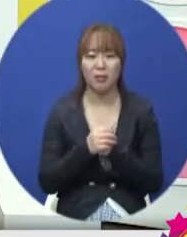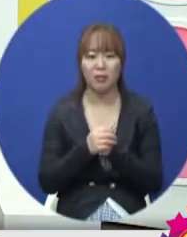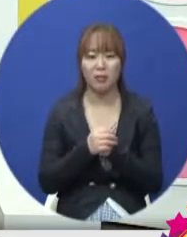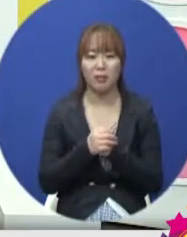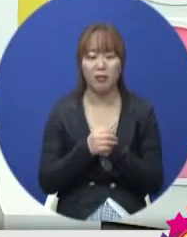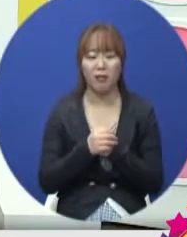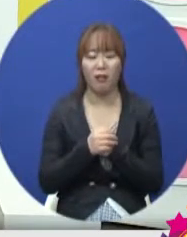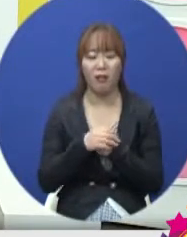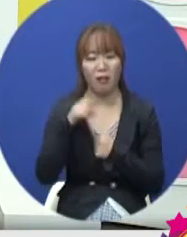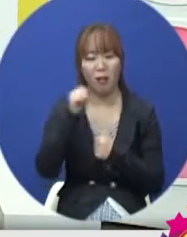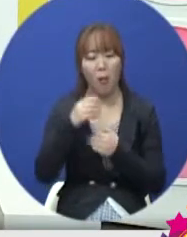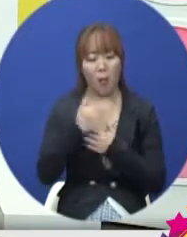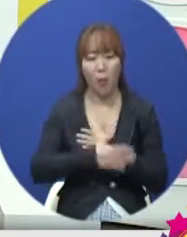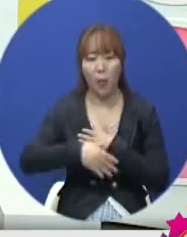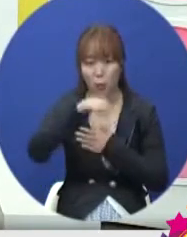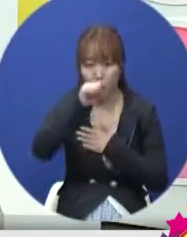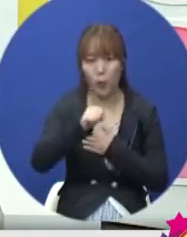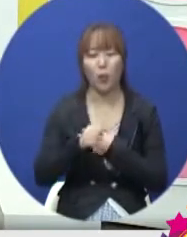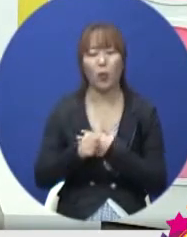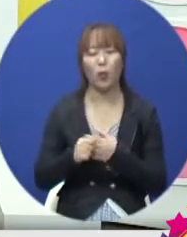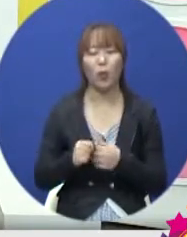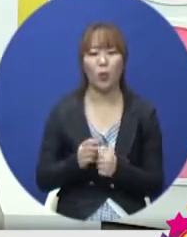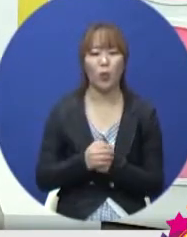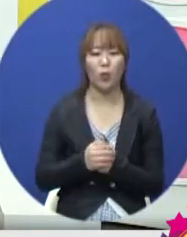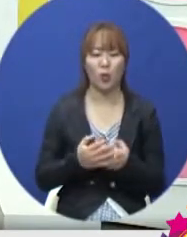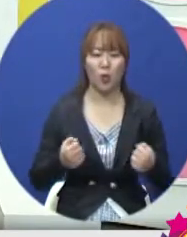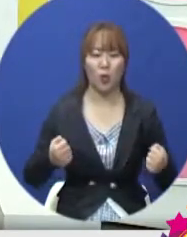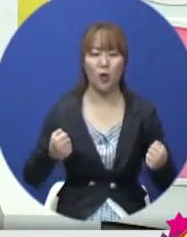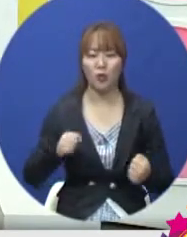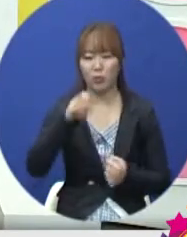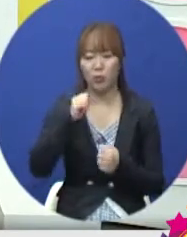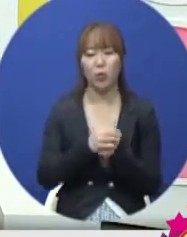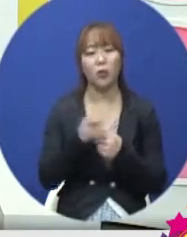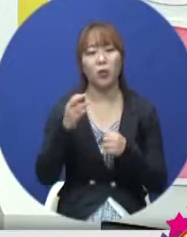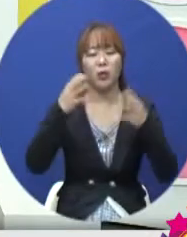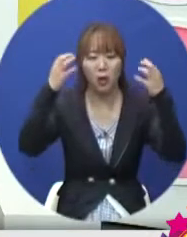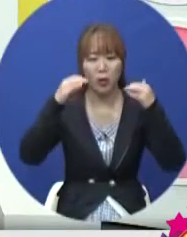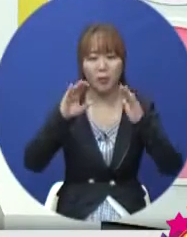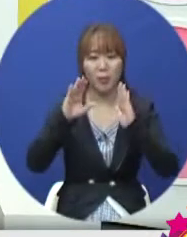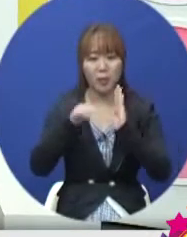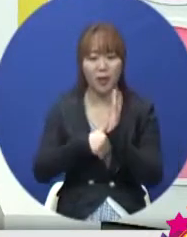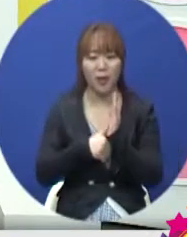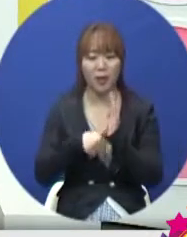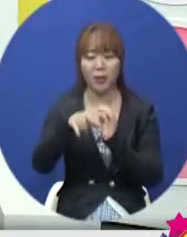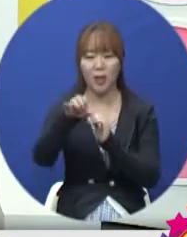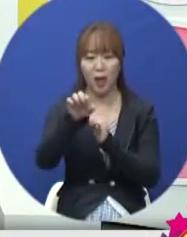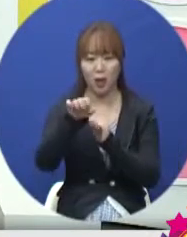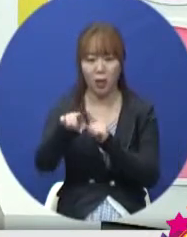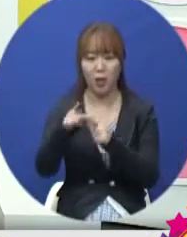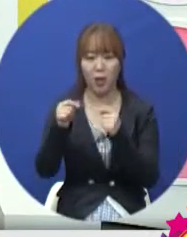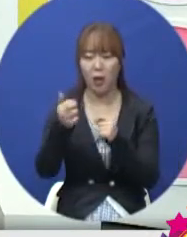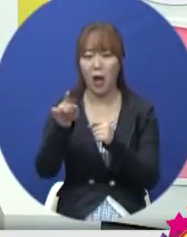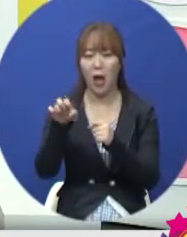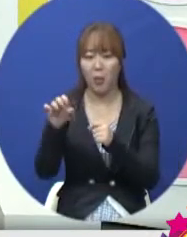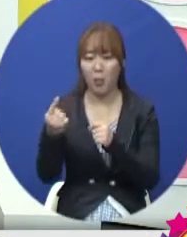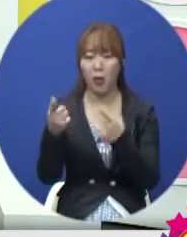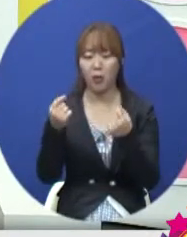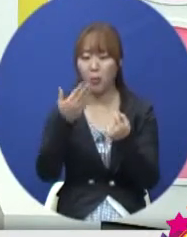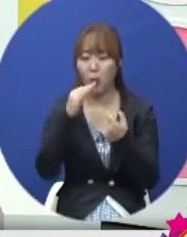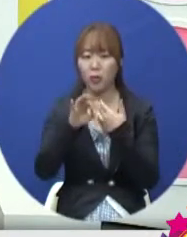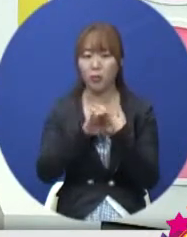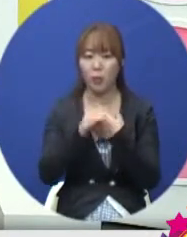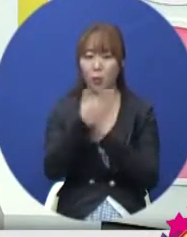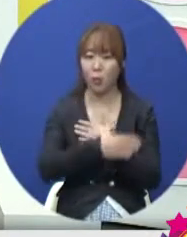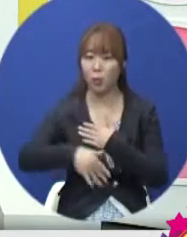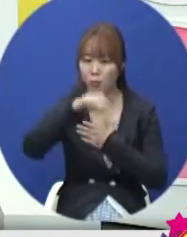그렇군요. 몸에도 좋고, 예, 네. 네, 건강도 좋고. 여름철에 그 뭐 장어나 이런 하모 뭐 그런 거 먹으면